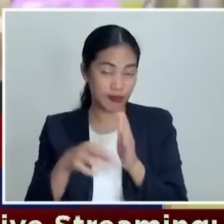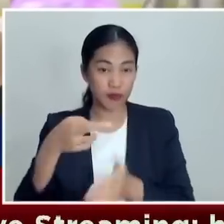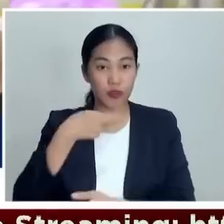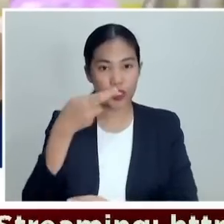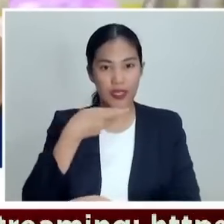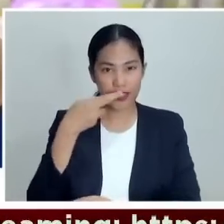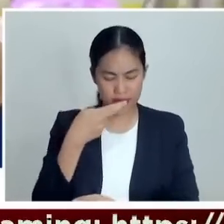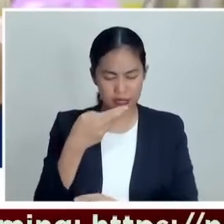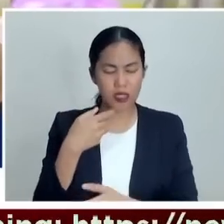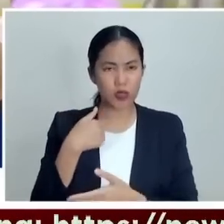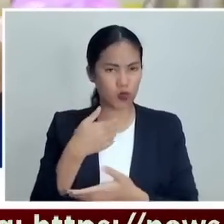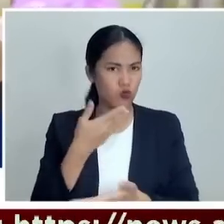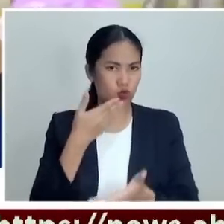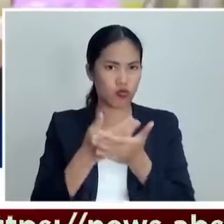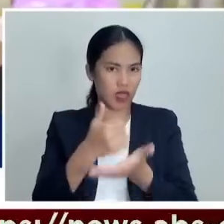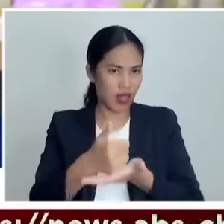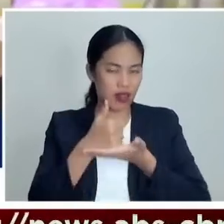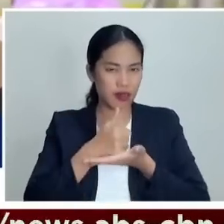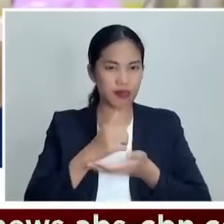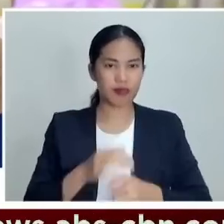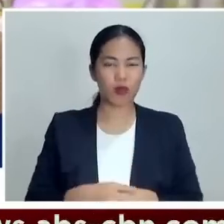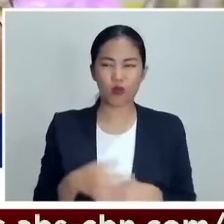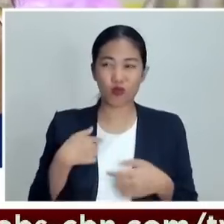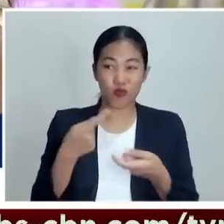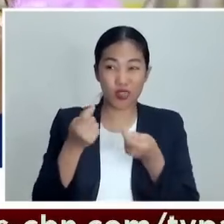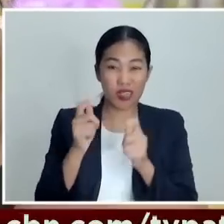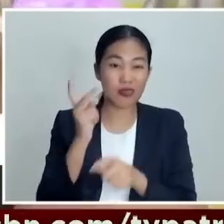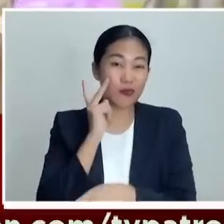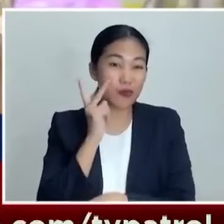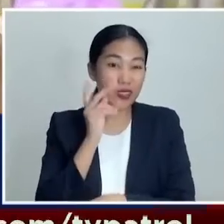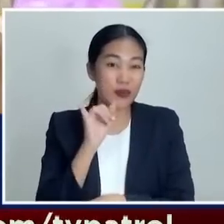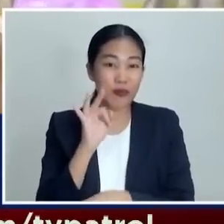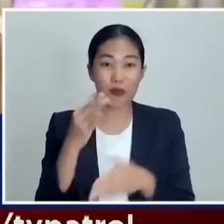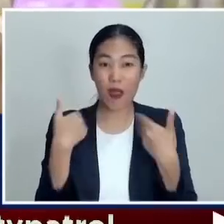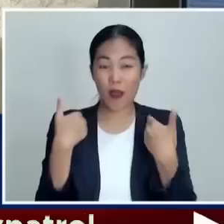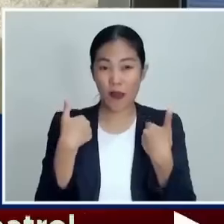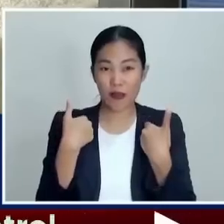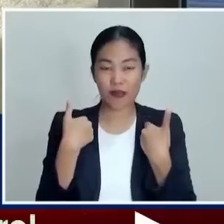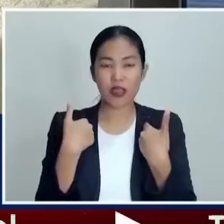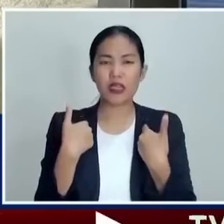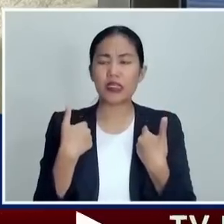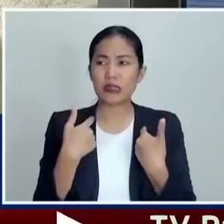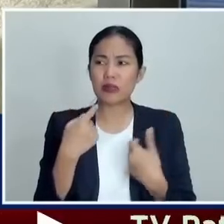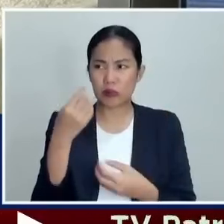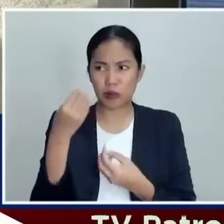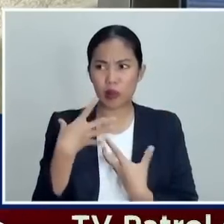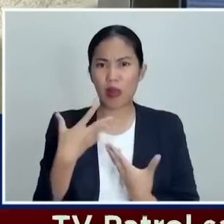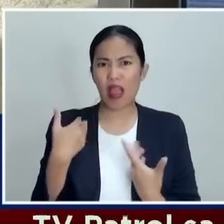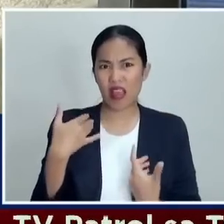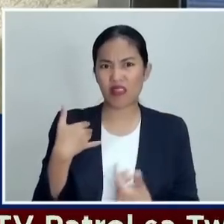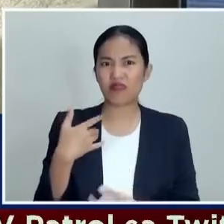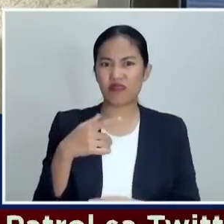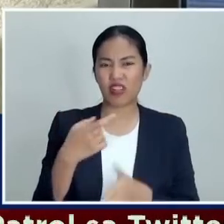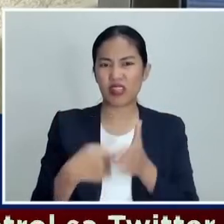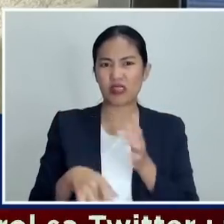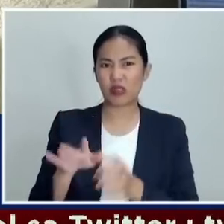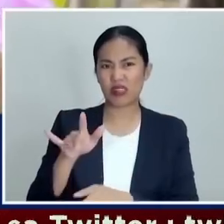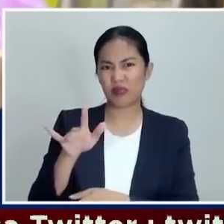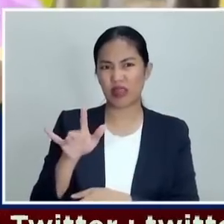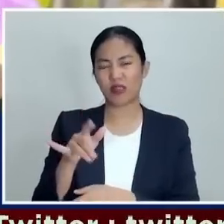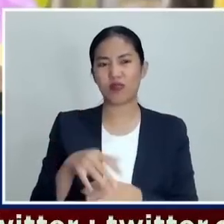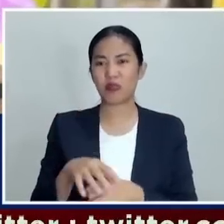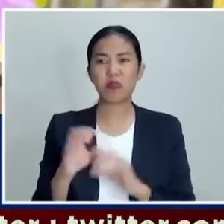nga, tuwing pumupunta ako rito, meron. Sabi, may 25, wala naman. Hanggang sa 38 lang